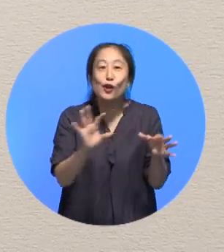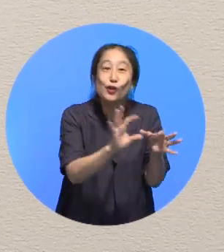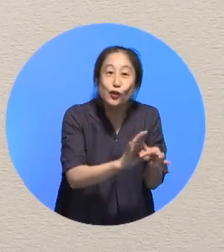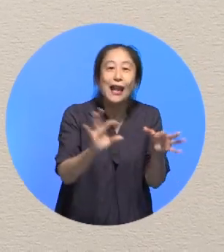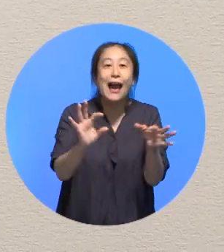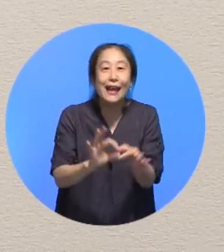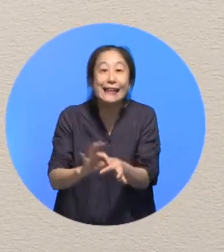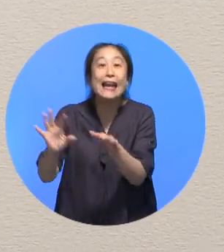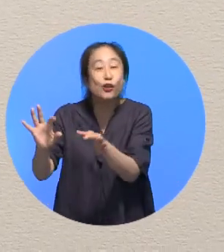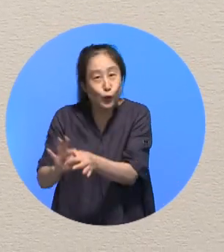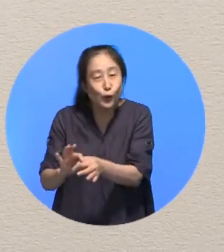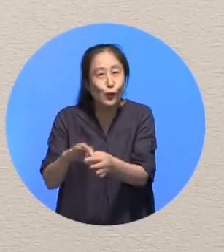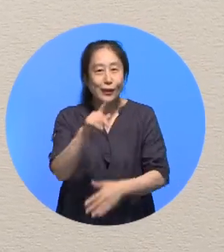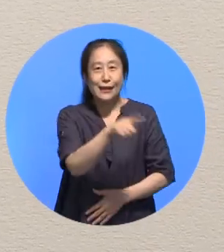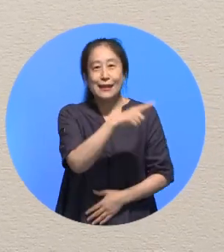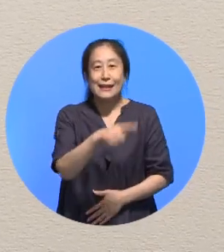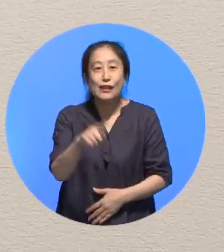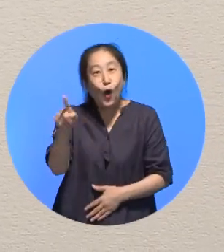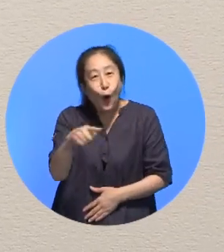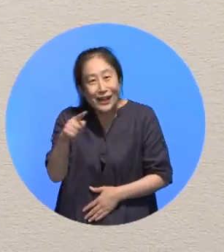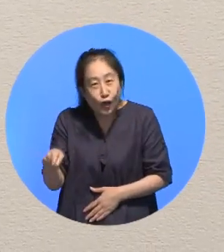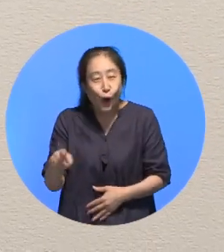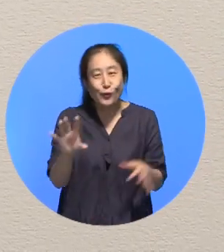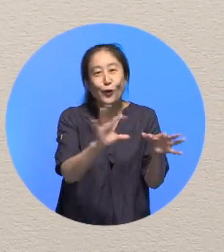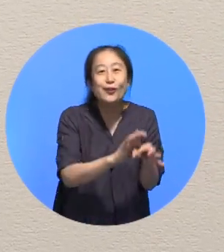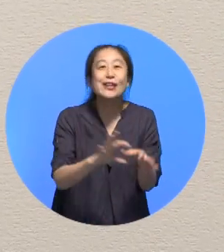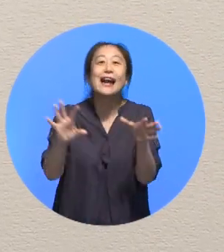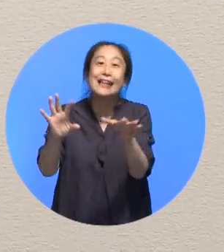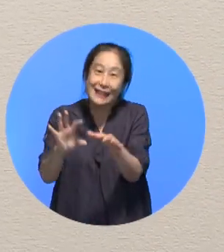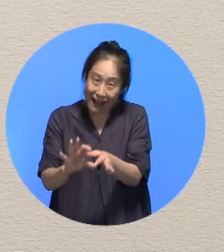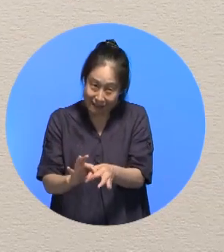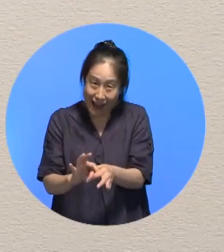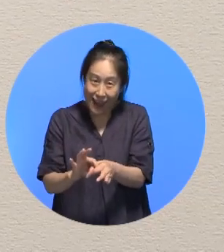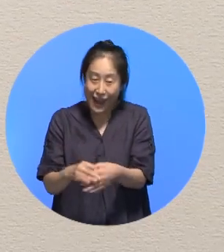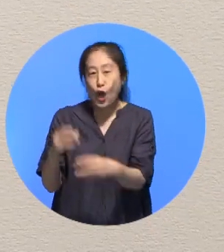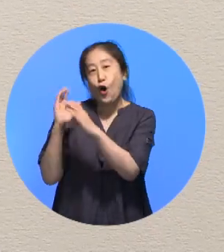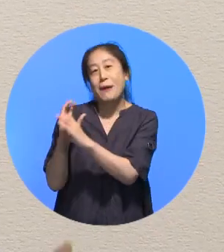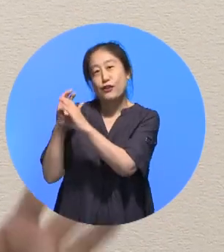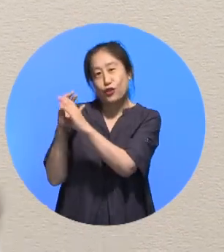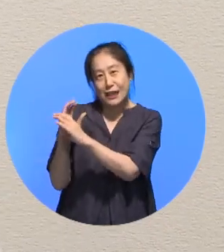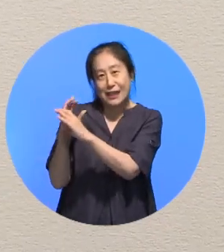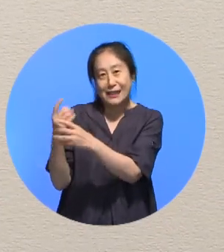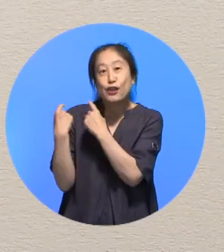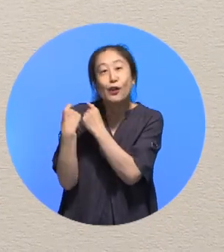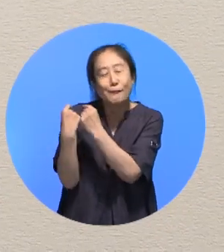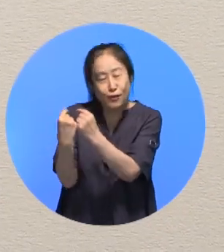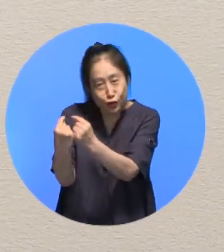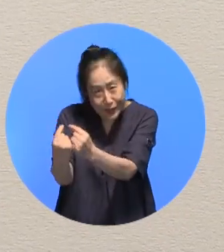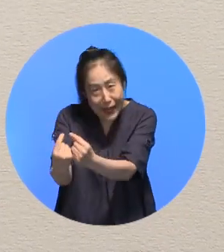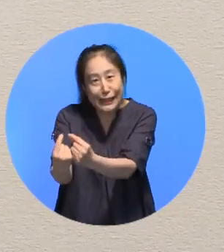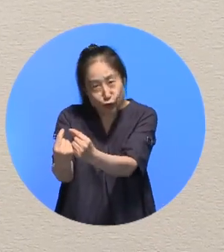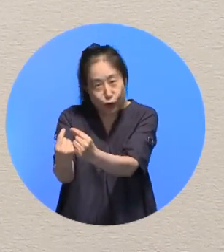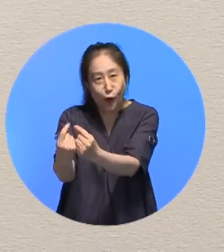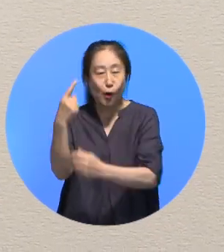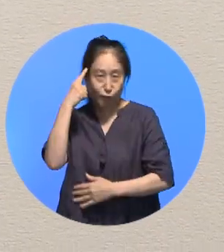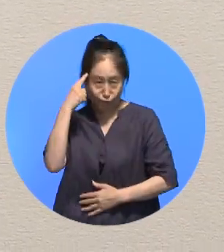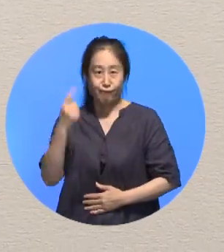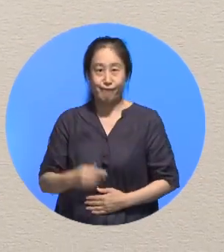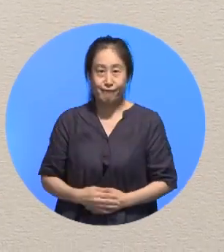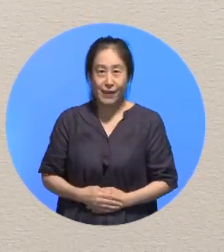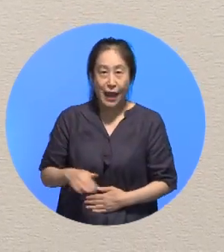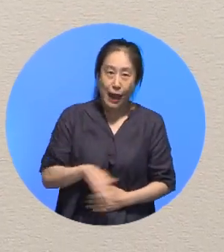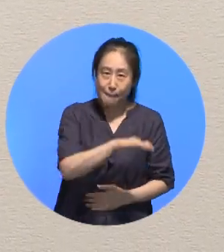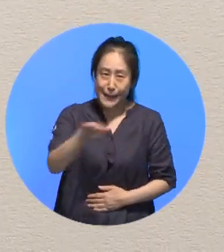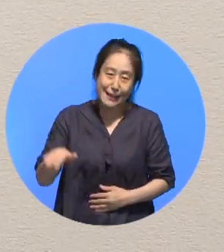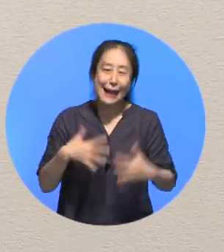繋げていくいうことが人の繋がりになっていくと思うんでそういうのが繋がってお祭りって継承されていくんや